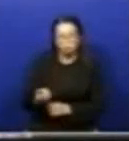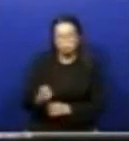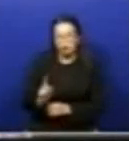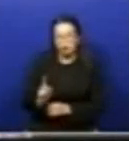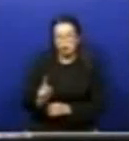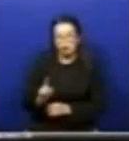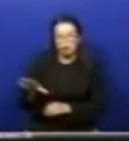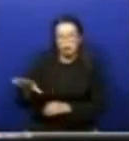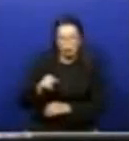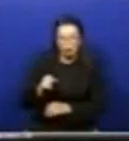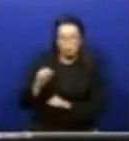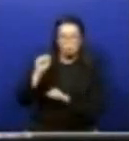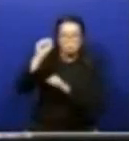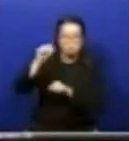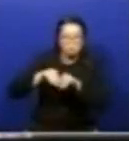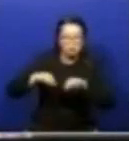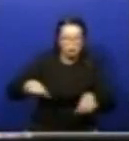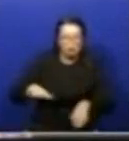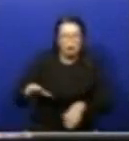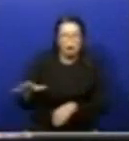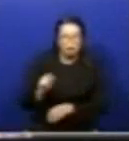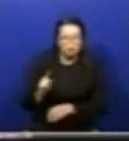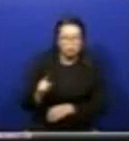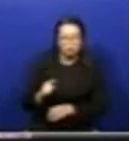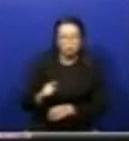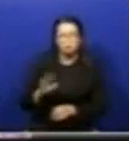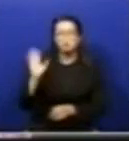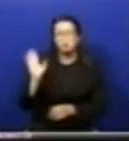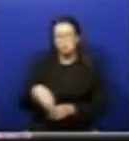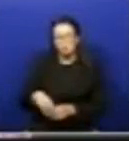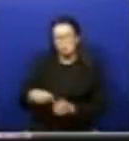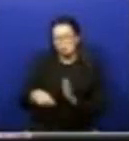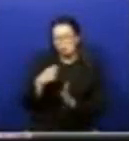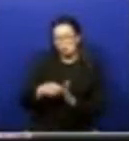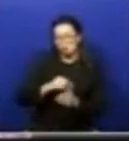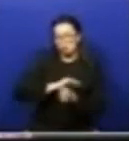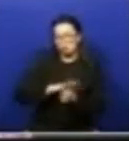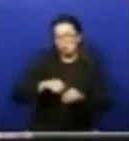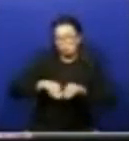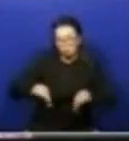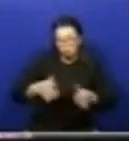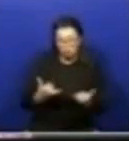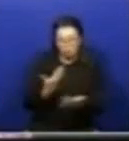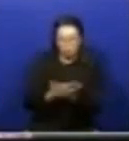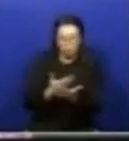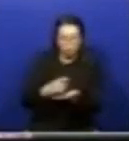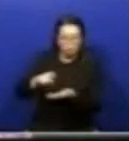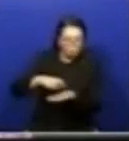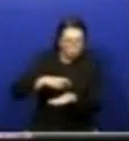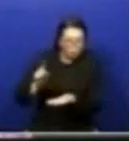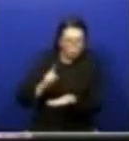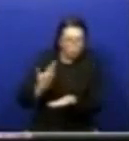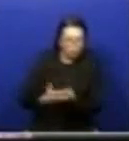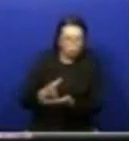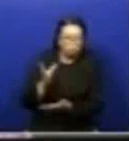ก็ฉกฉวยกันไปก็ไอ้โควิดอีกนะครับวันนี้โอนงบเข้ามาเนี่ยผมฟังตั้งแต่วันพุ